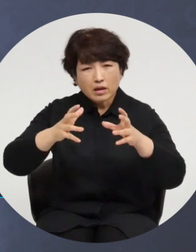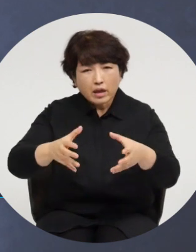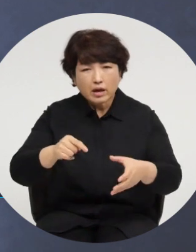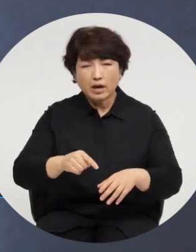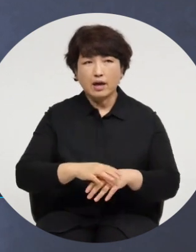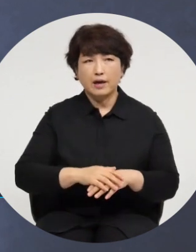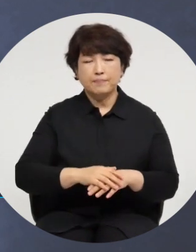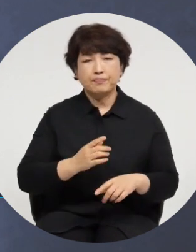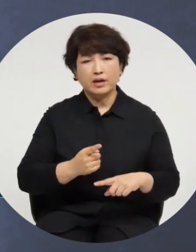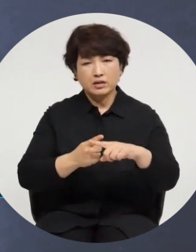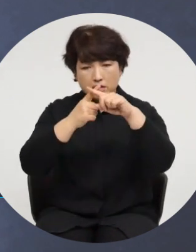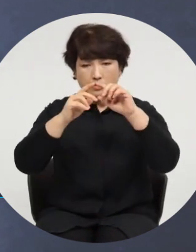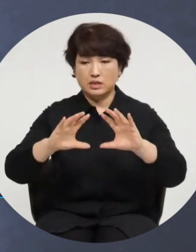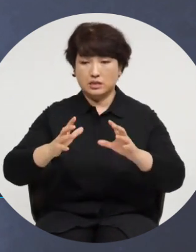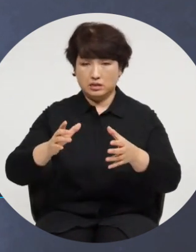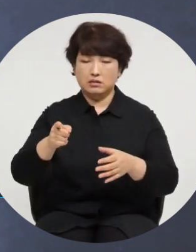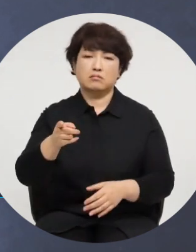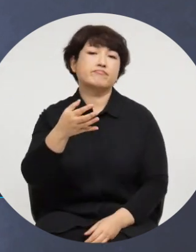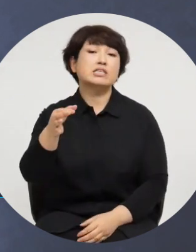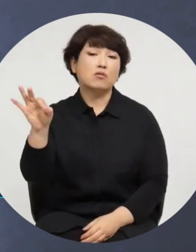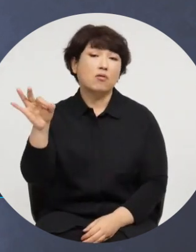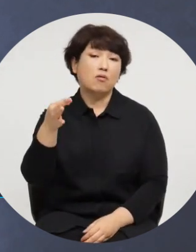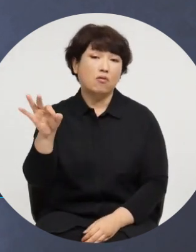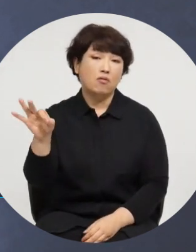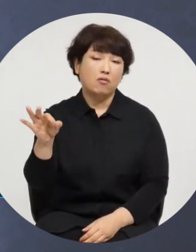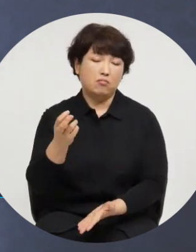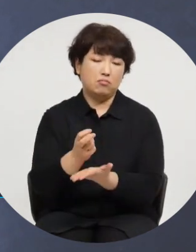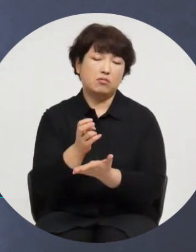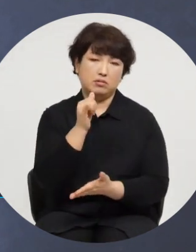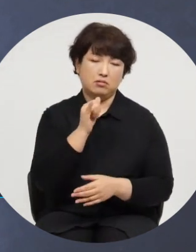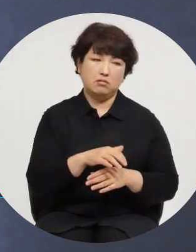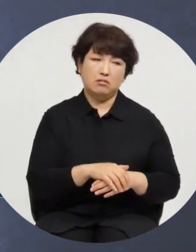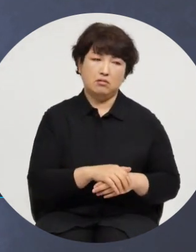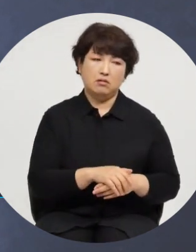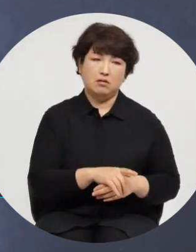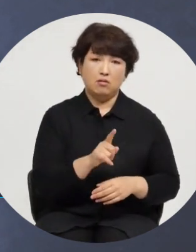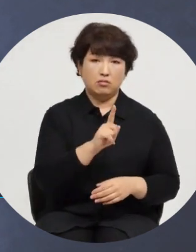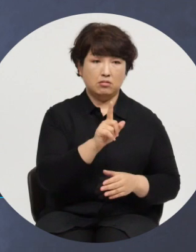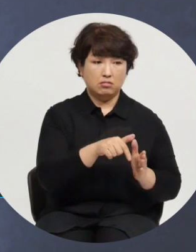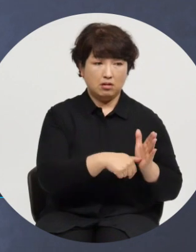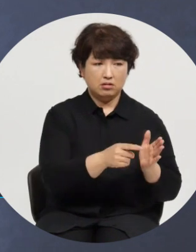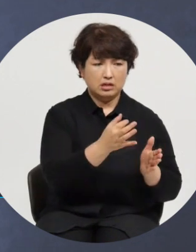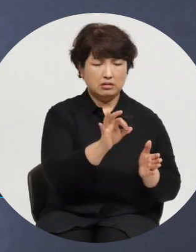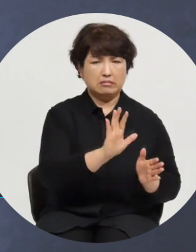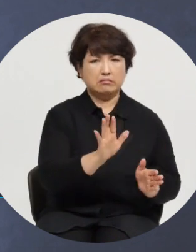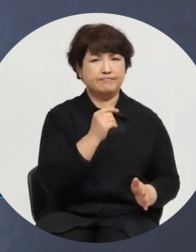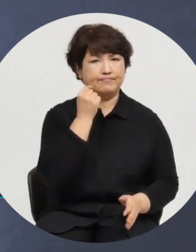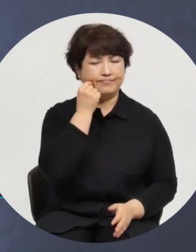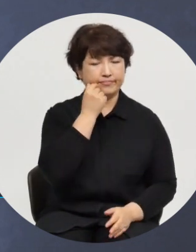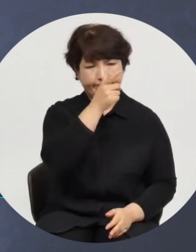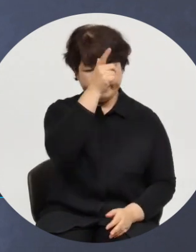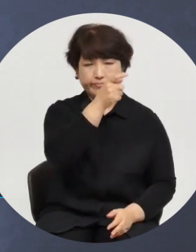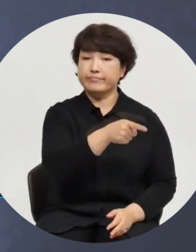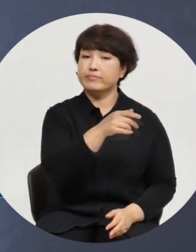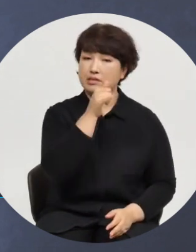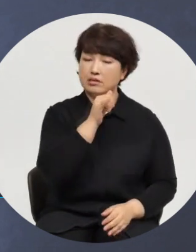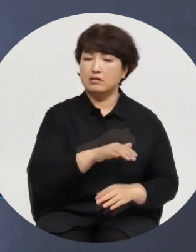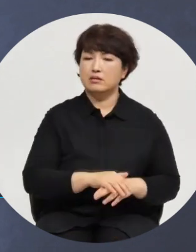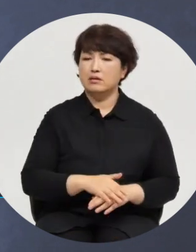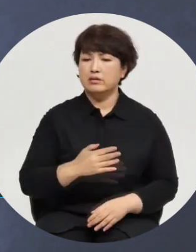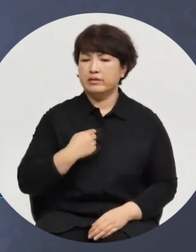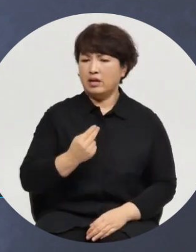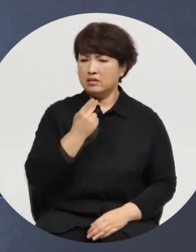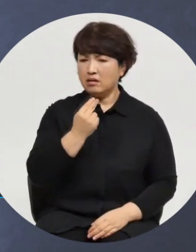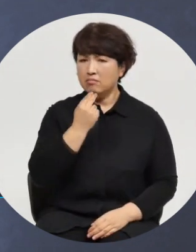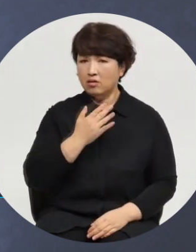있어요 그래서 세계적으로 인자 스위스 같은 데는 그런 걸 인정하고 또 어떤 나라 인정을 안 하고